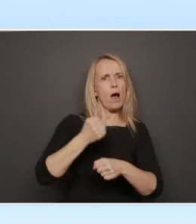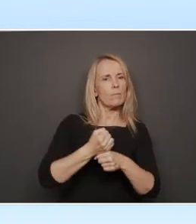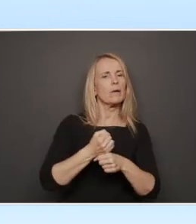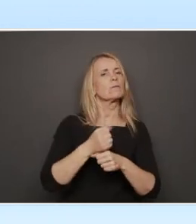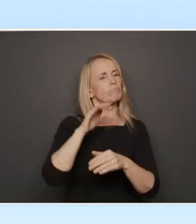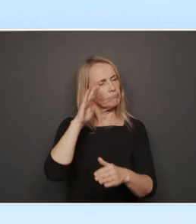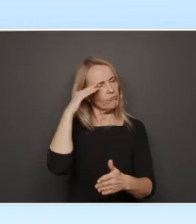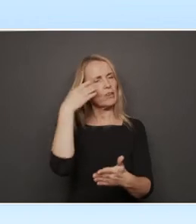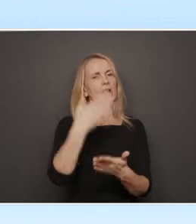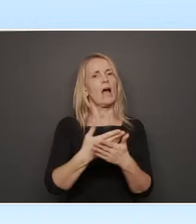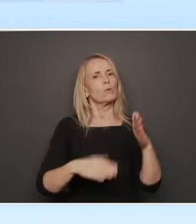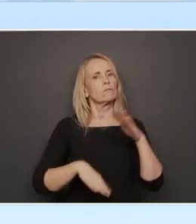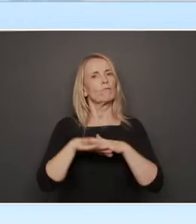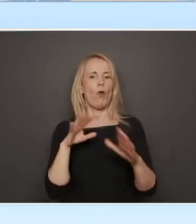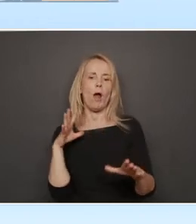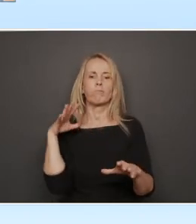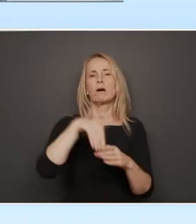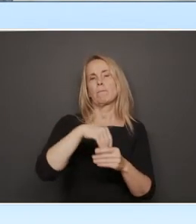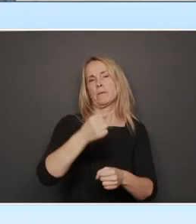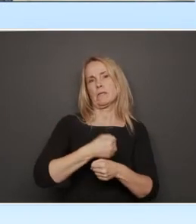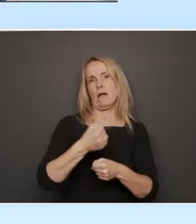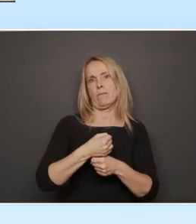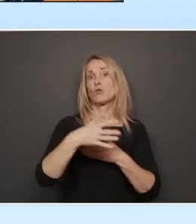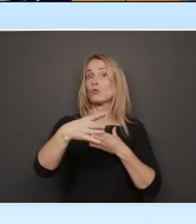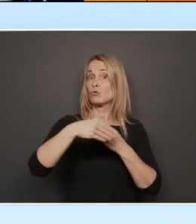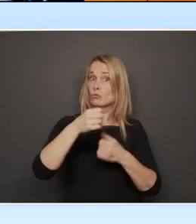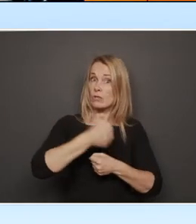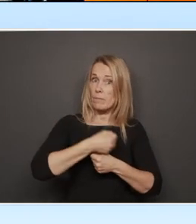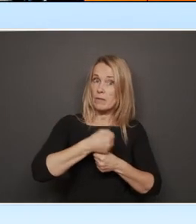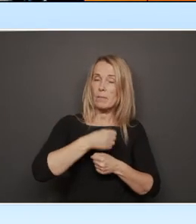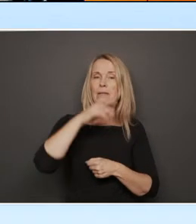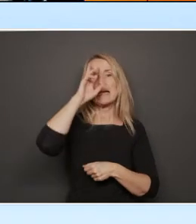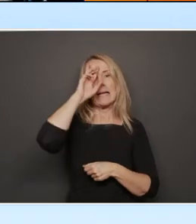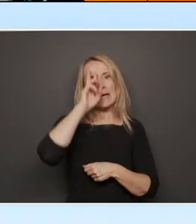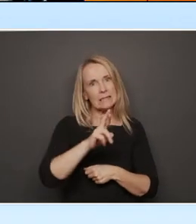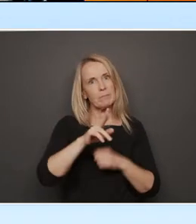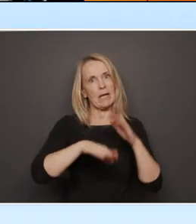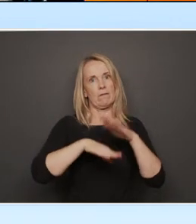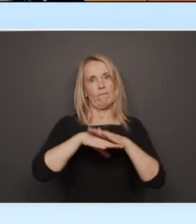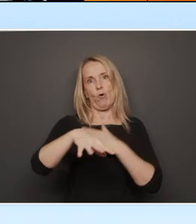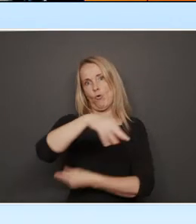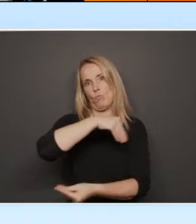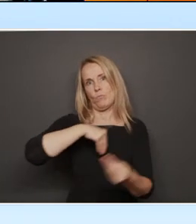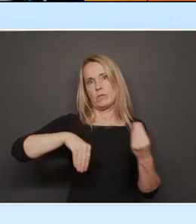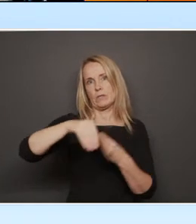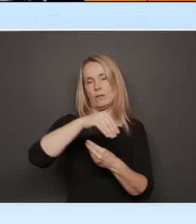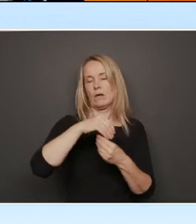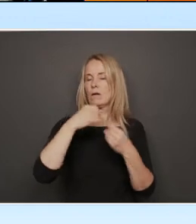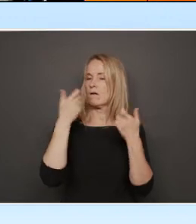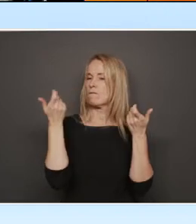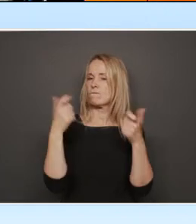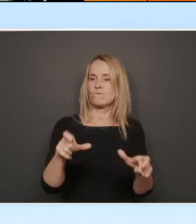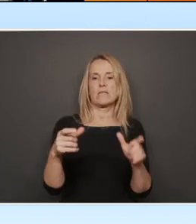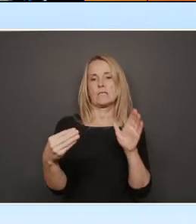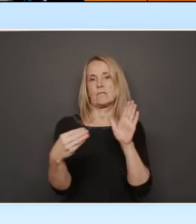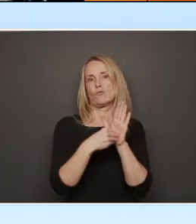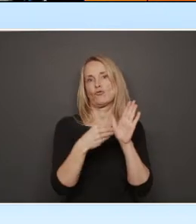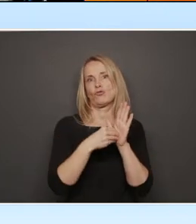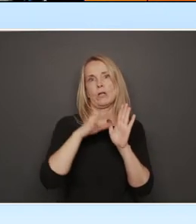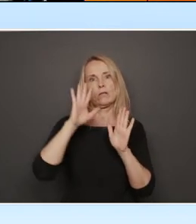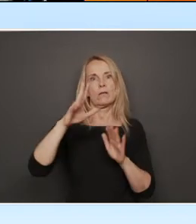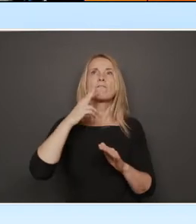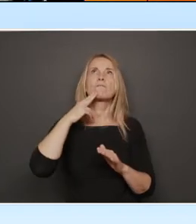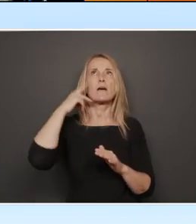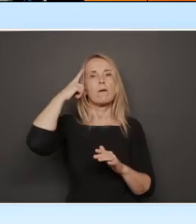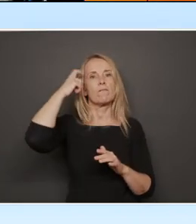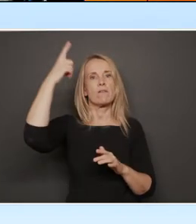die Arbeit einbringen können. Kooperation und ein respektvolles Miteinander sind feste Bestandteile der gelebten